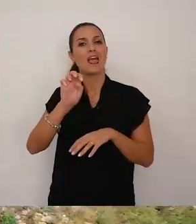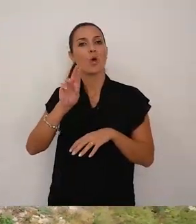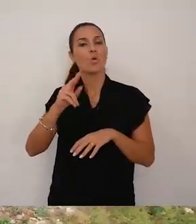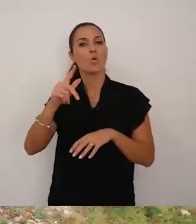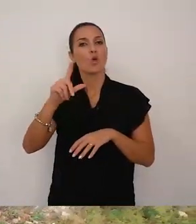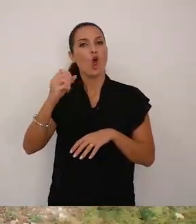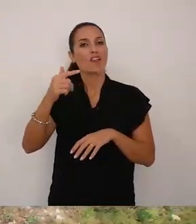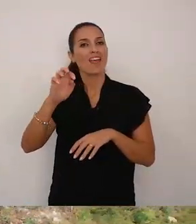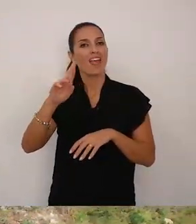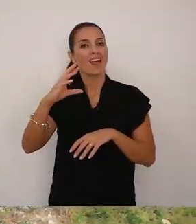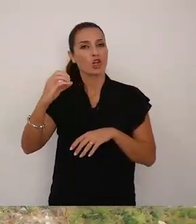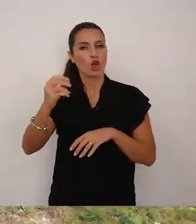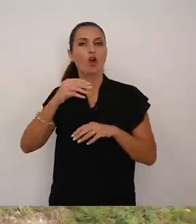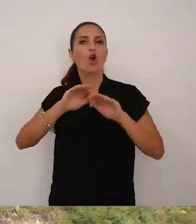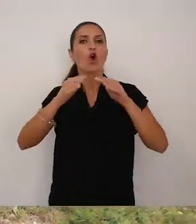dell'omonimo colle.